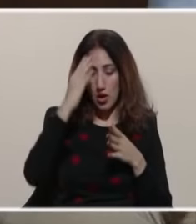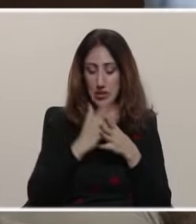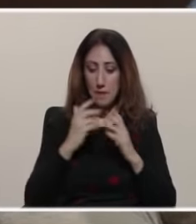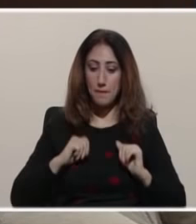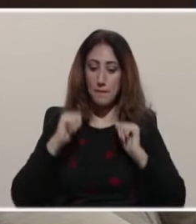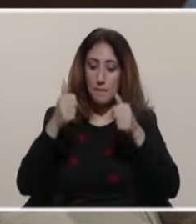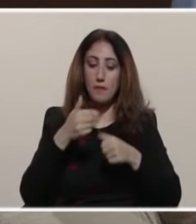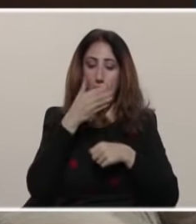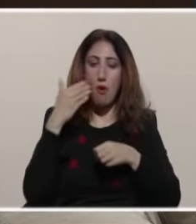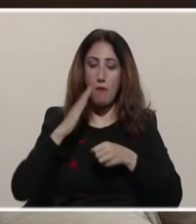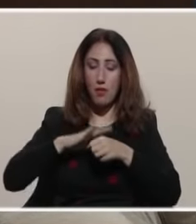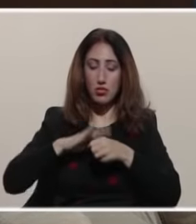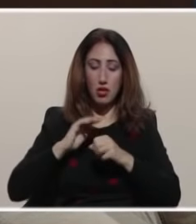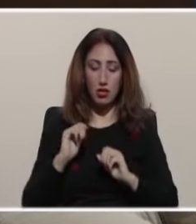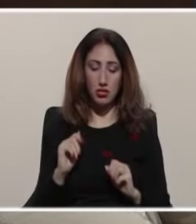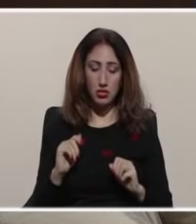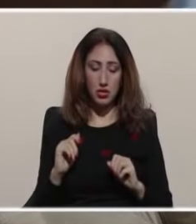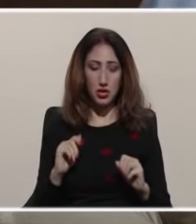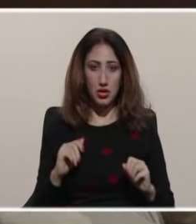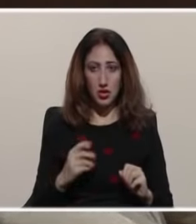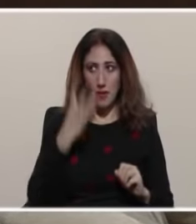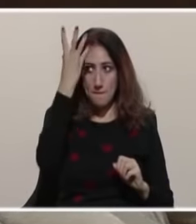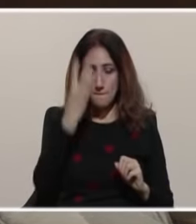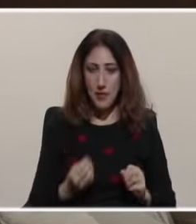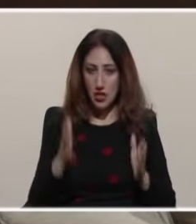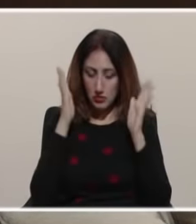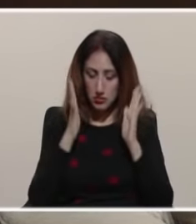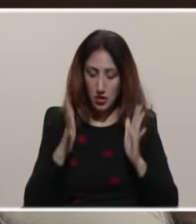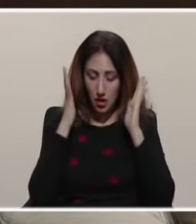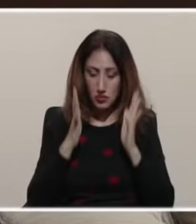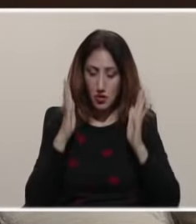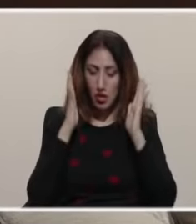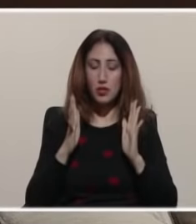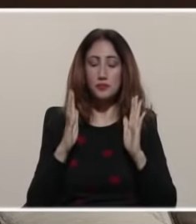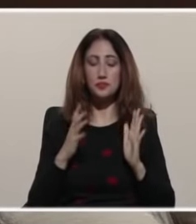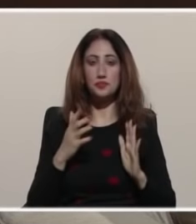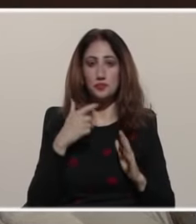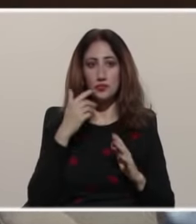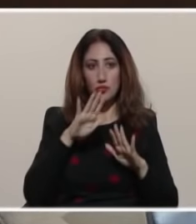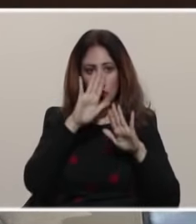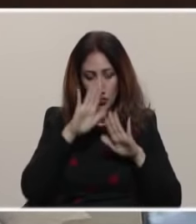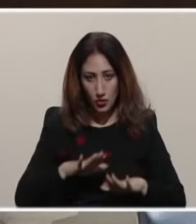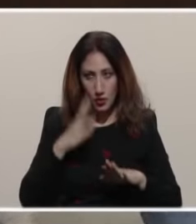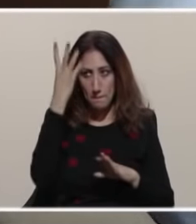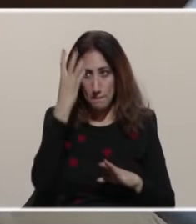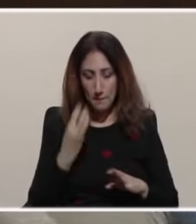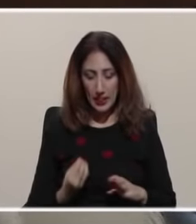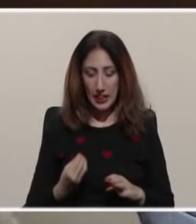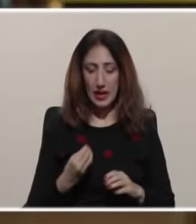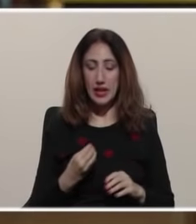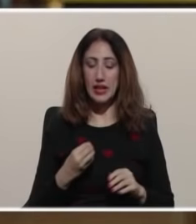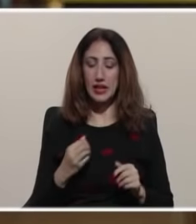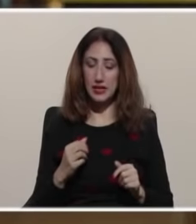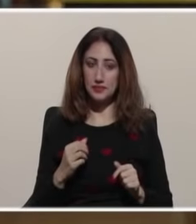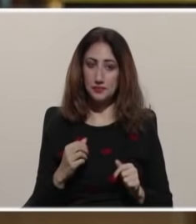عشان تخيل حضرتك حد بيقيم الليل من شهر رجب وشغال، يجي في التراويح واخد حد من انت بقيم